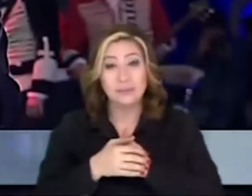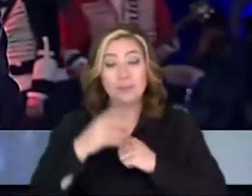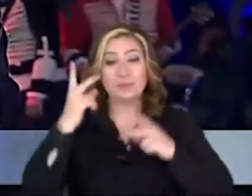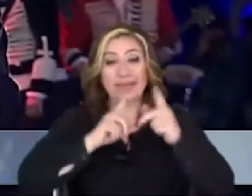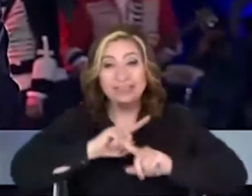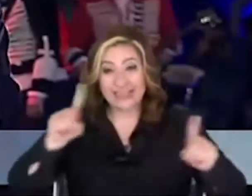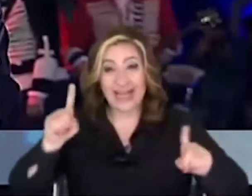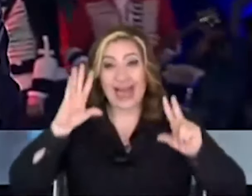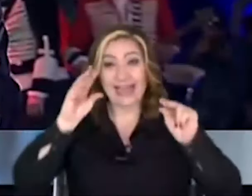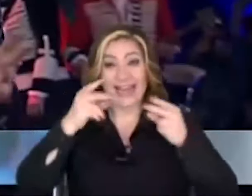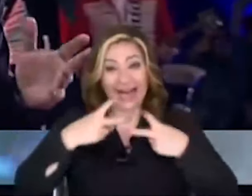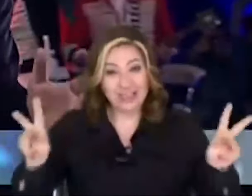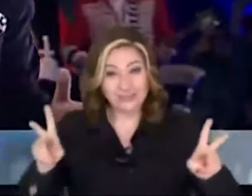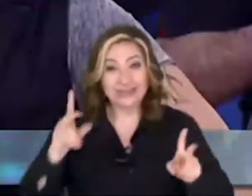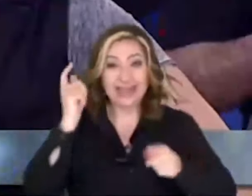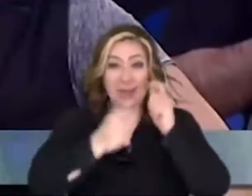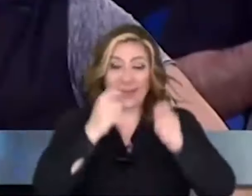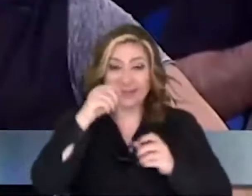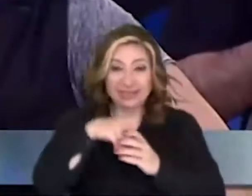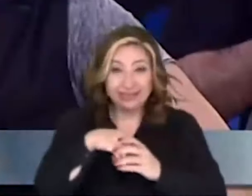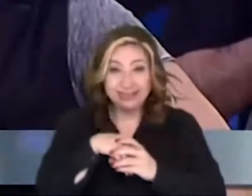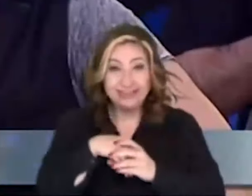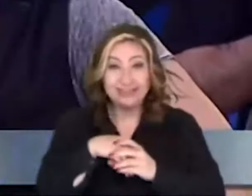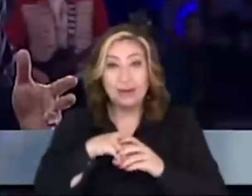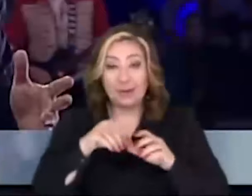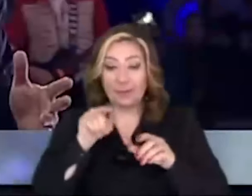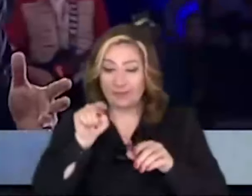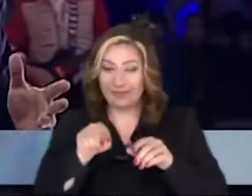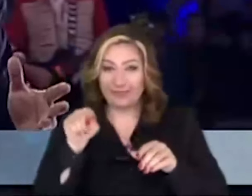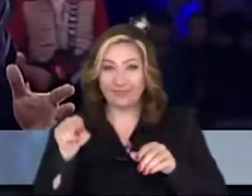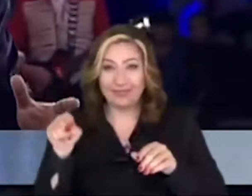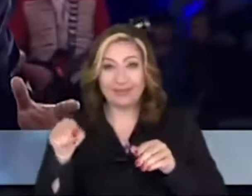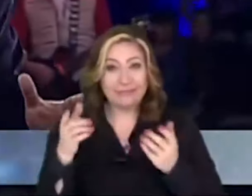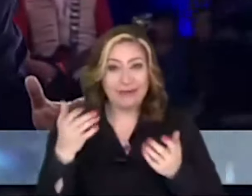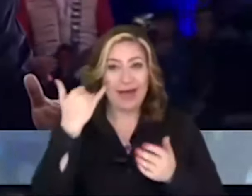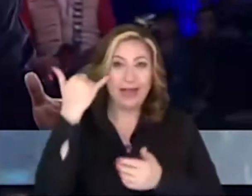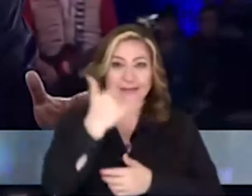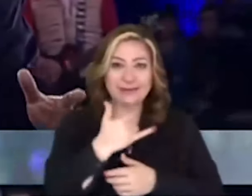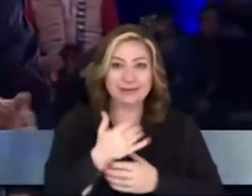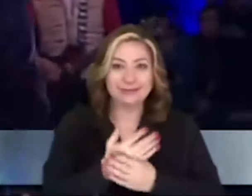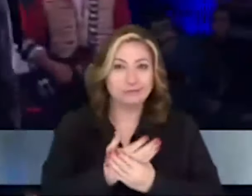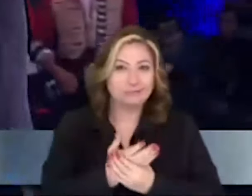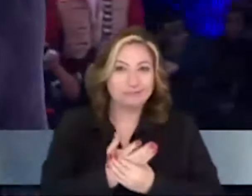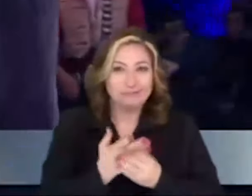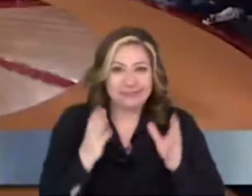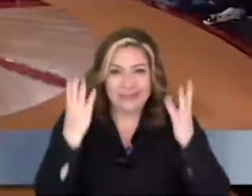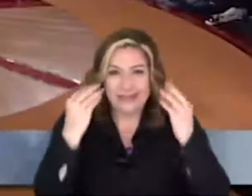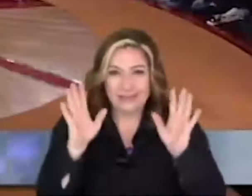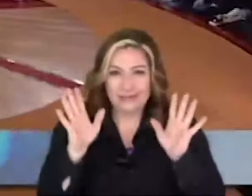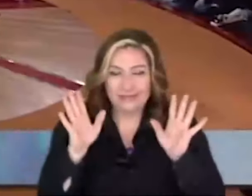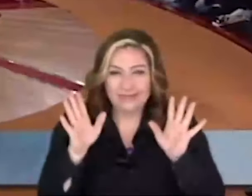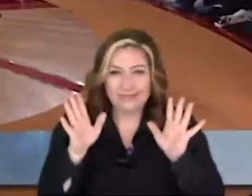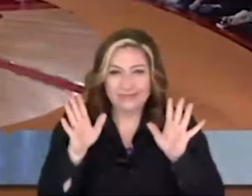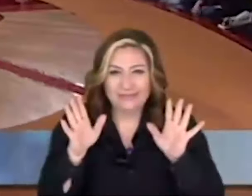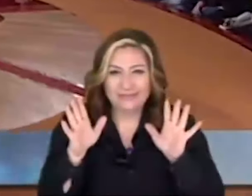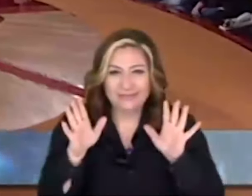itirazlarınız, elektriğinizin açılması talepleriniz için faturanızın üzerindeki tedarikçi şirketinizi arayınız. Durun çocuklar, anlamıyorum.